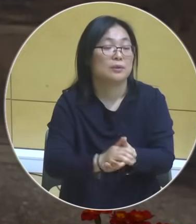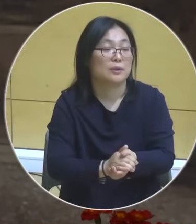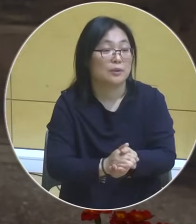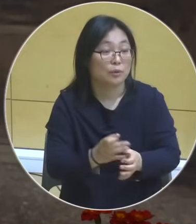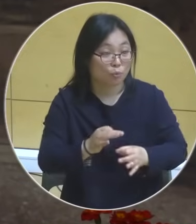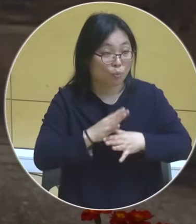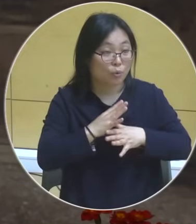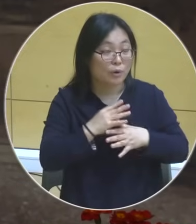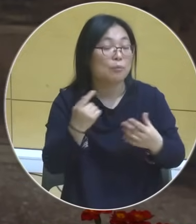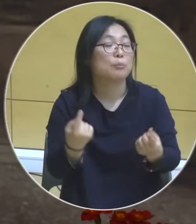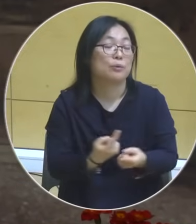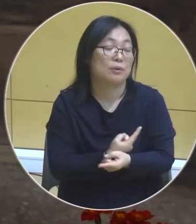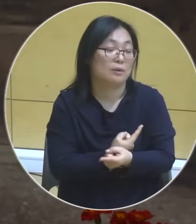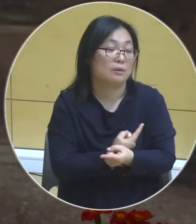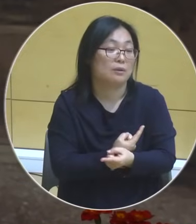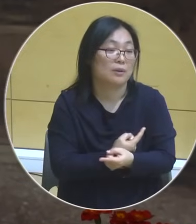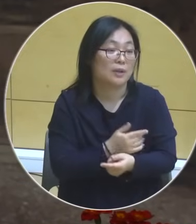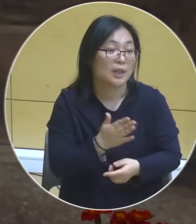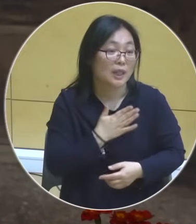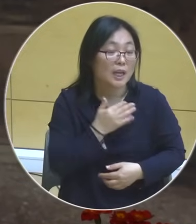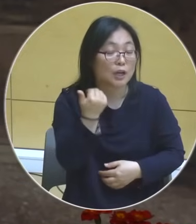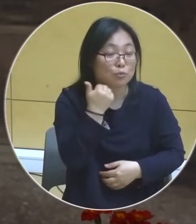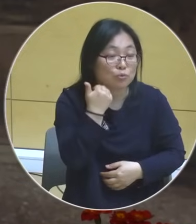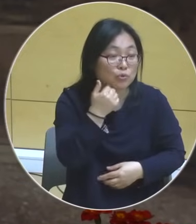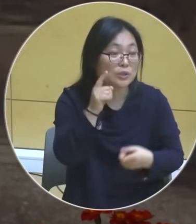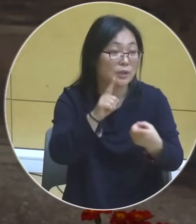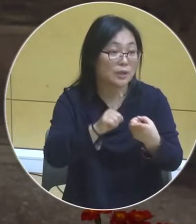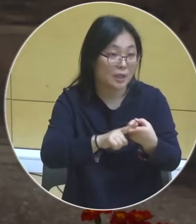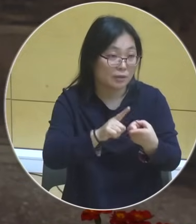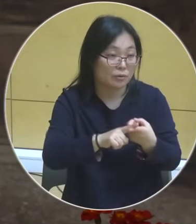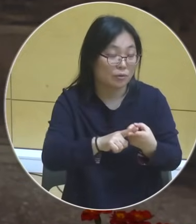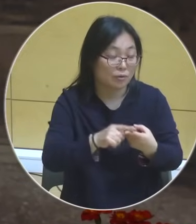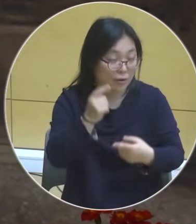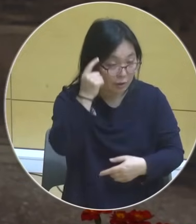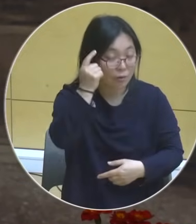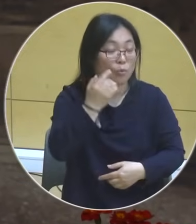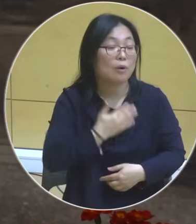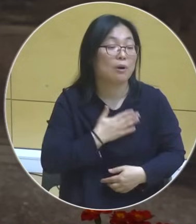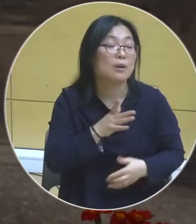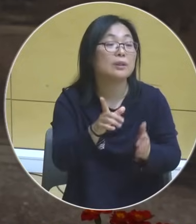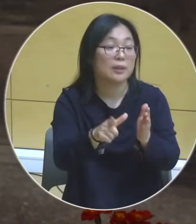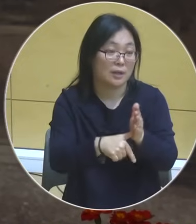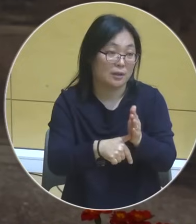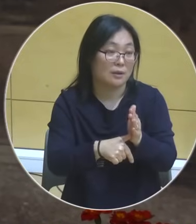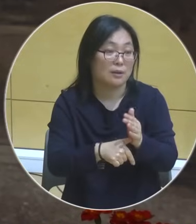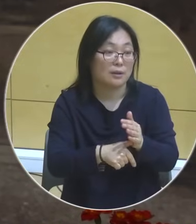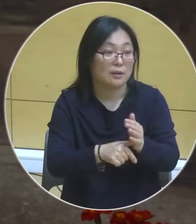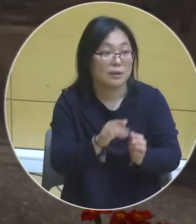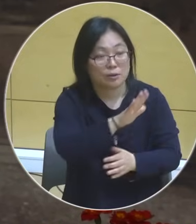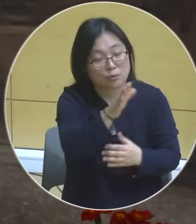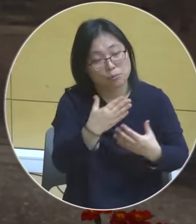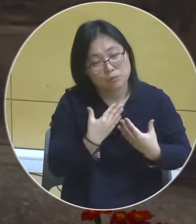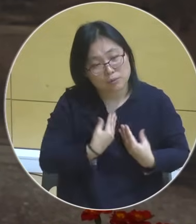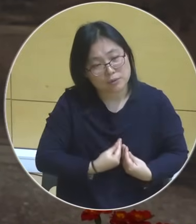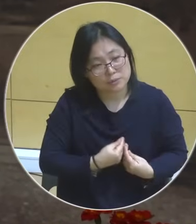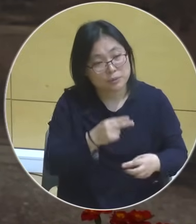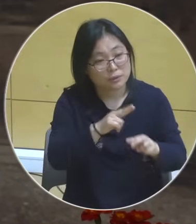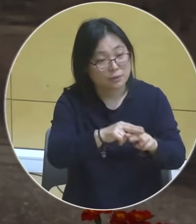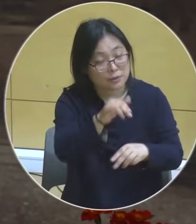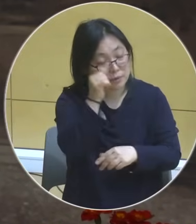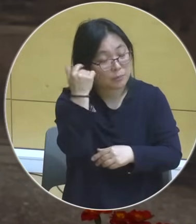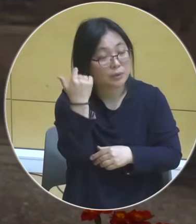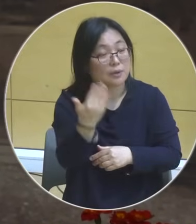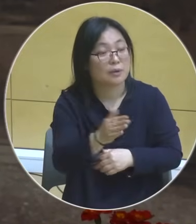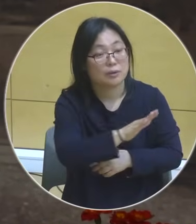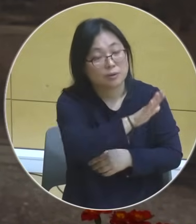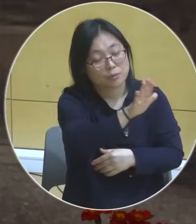변화가 어디서부터 나옵니까? 내가 누군가 하는 정체성에서부터 나오는 겁니다. 여러분 낙심하고 있습니까?